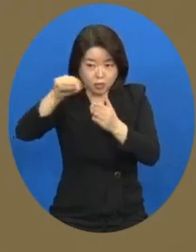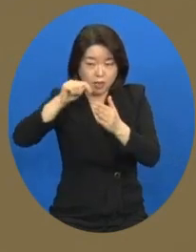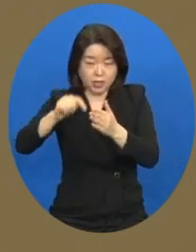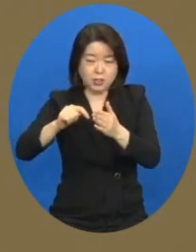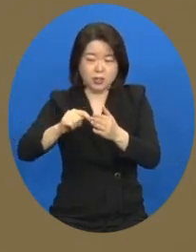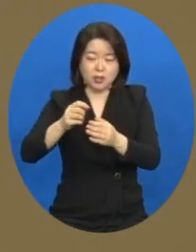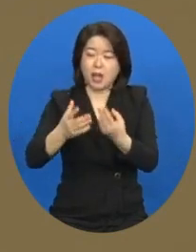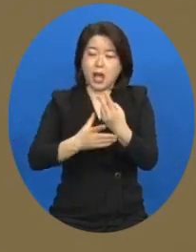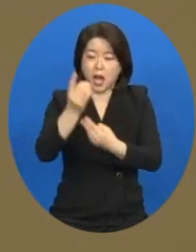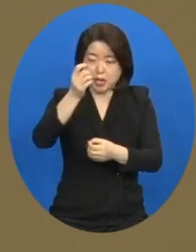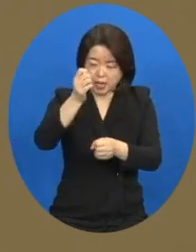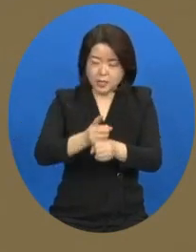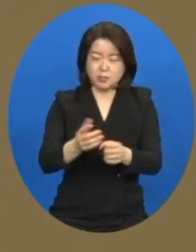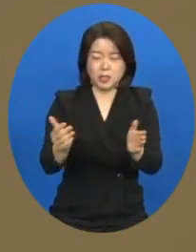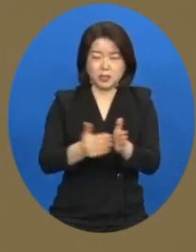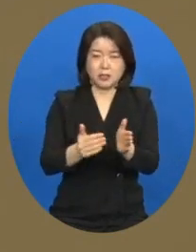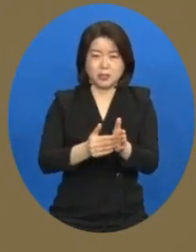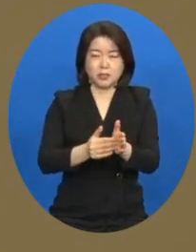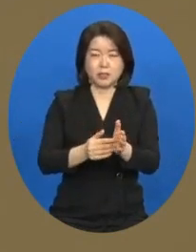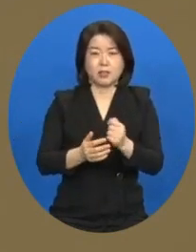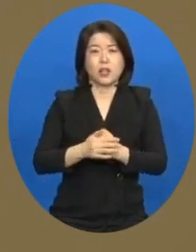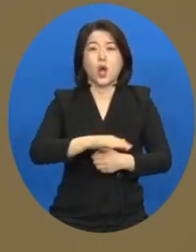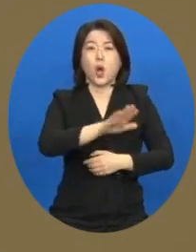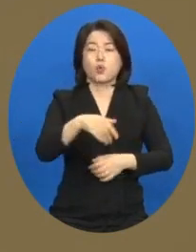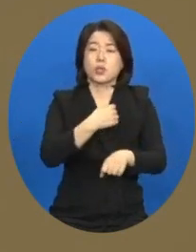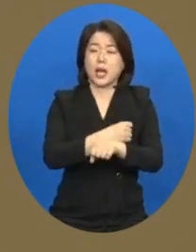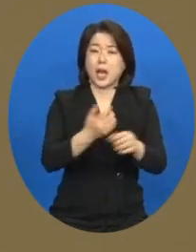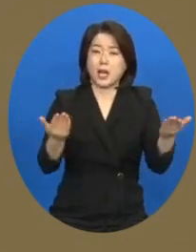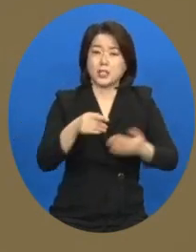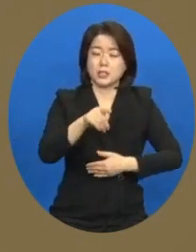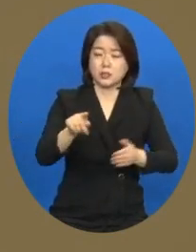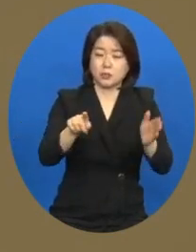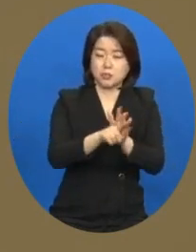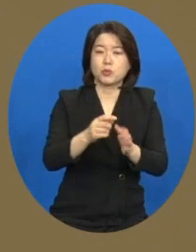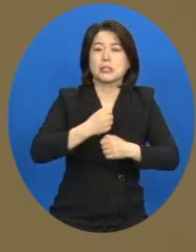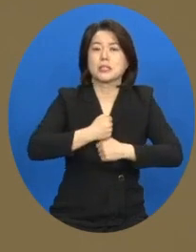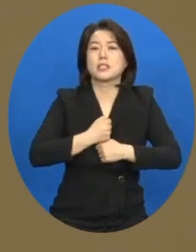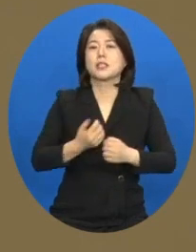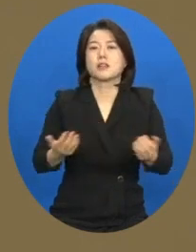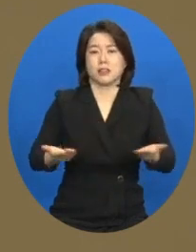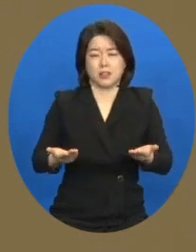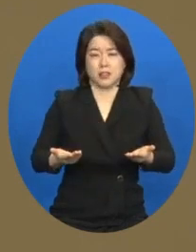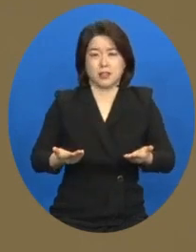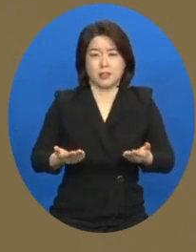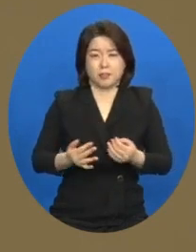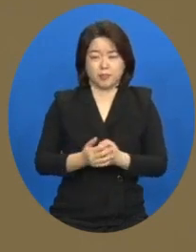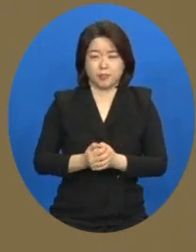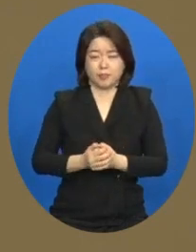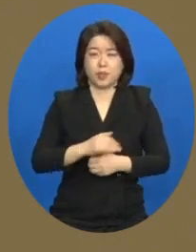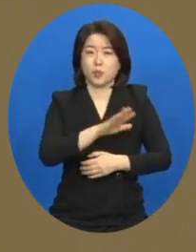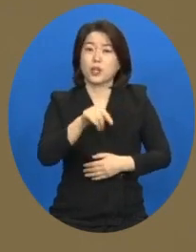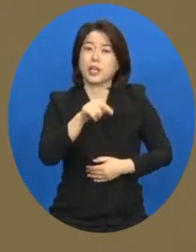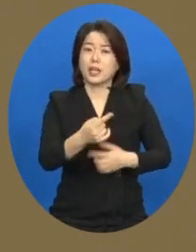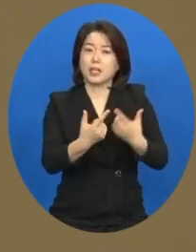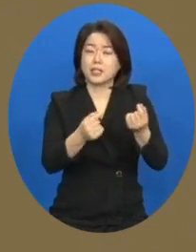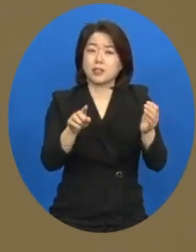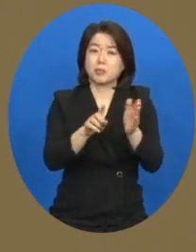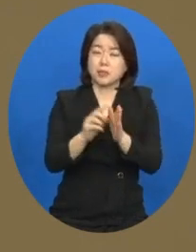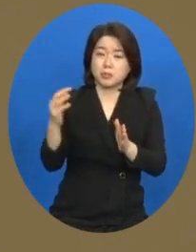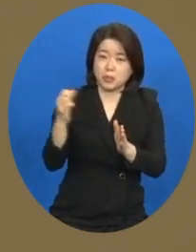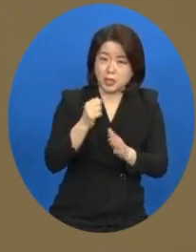하나가 되었어요. 우리가 할 일은 그걸 믿고 지키는 것뿐이에요. 우리가 이런 믿음을 가지고